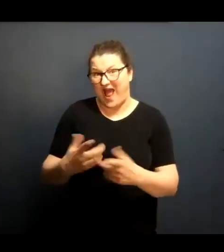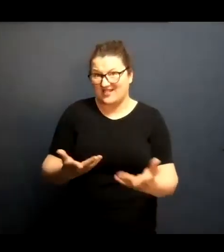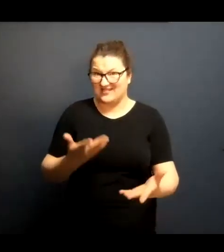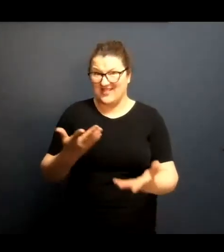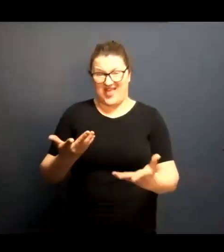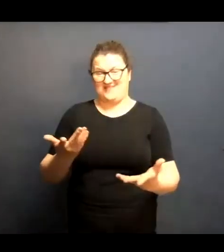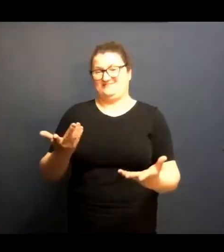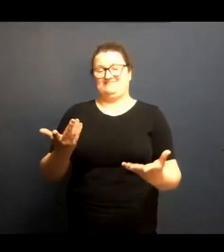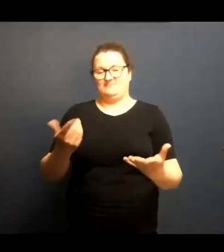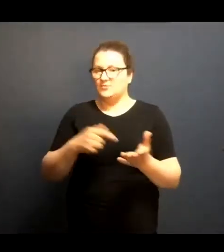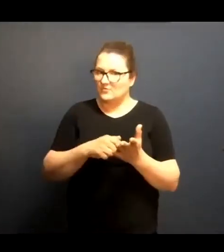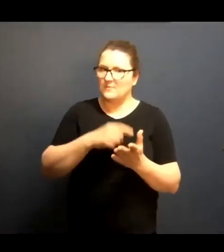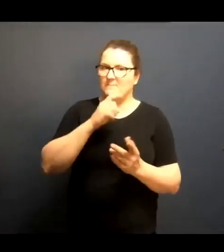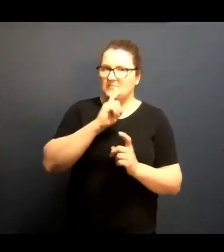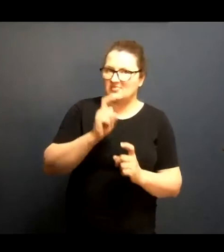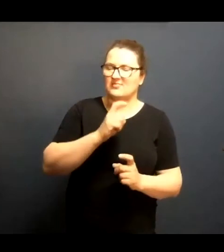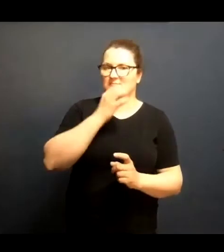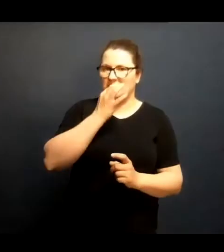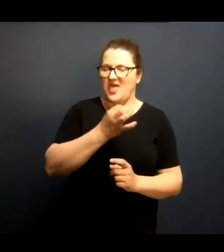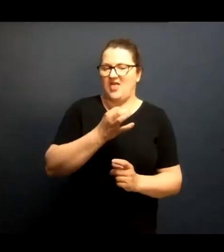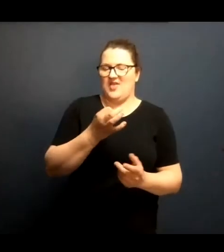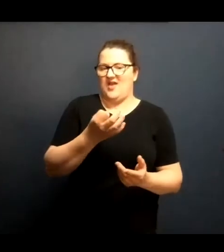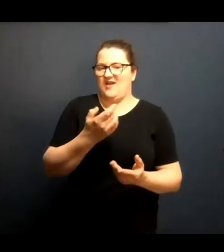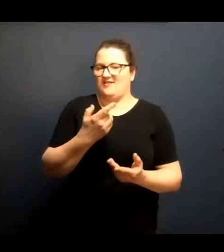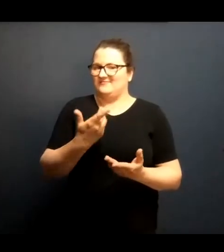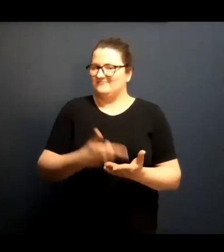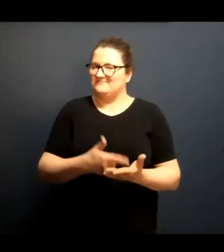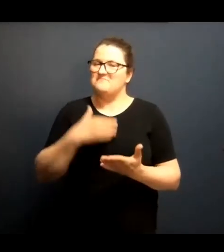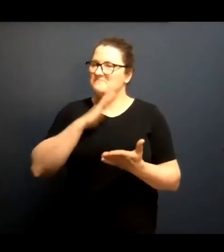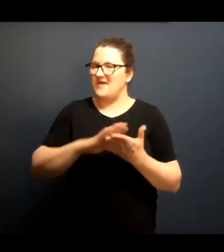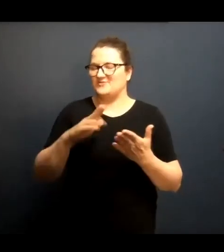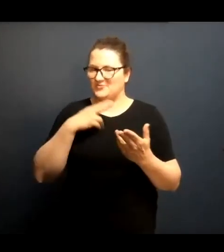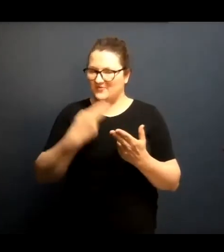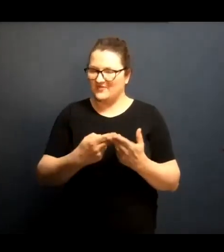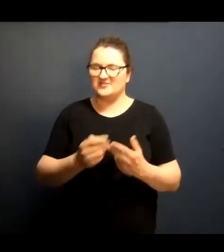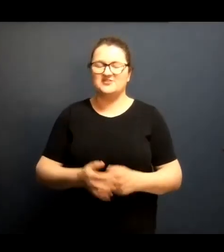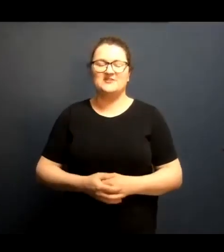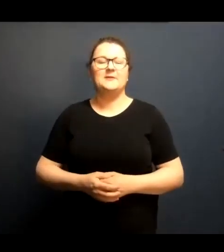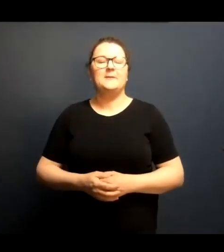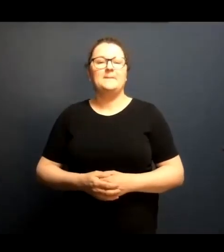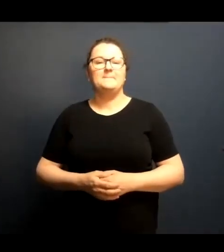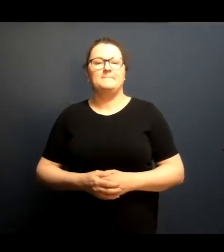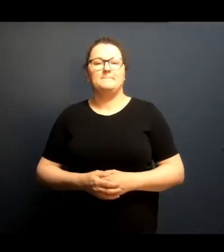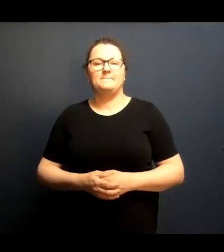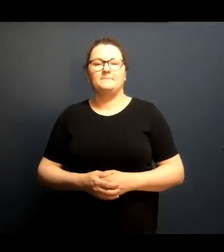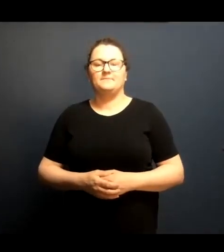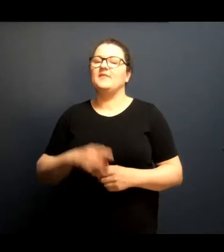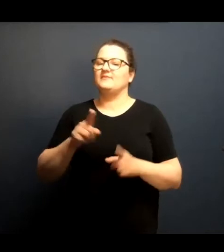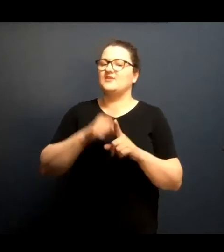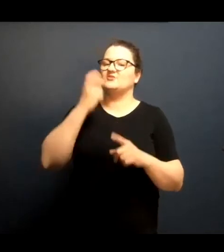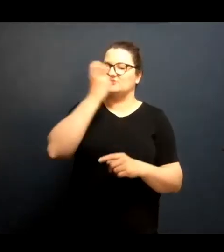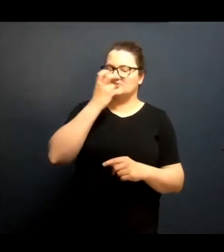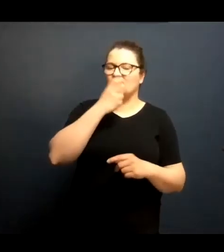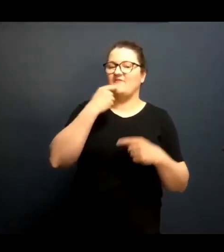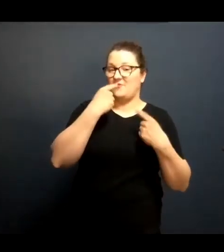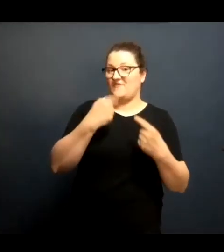retoryczne pytania, absolutnie negowanie. No i tutaj bardzo ciekawa też wypowiedź,